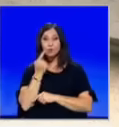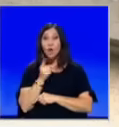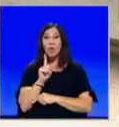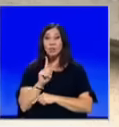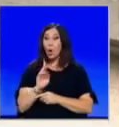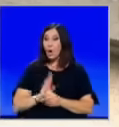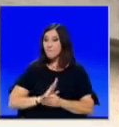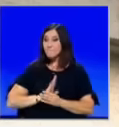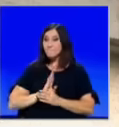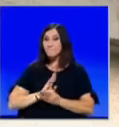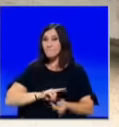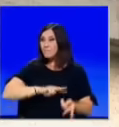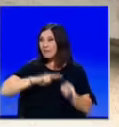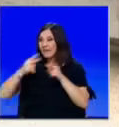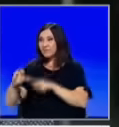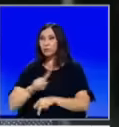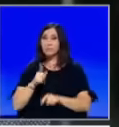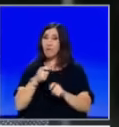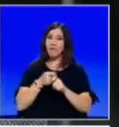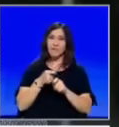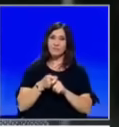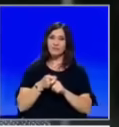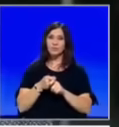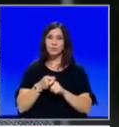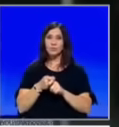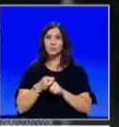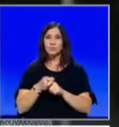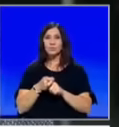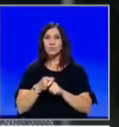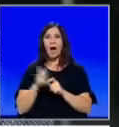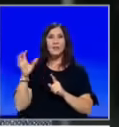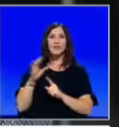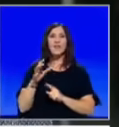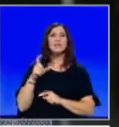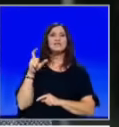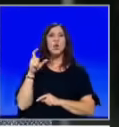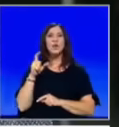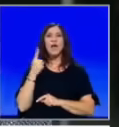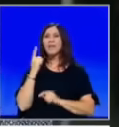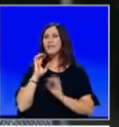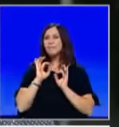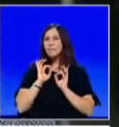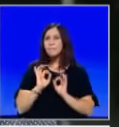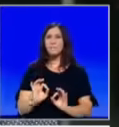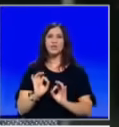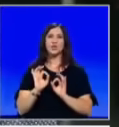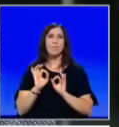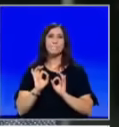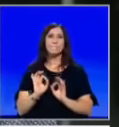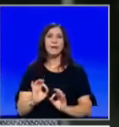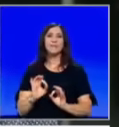но прехвърлянето така и не е осъществено. Атентатът в Солинген е един типичен пример